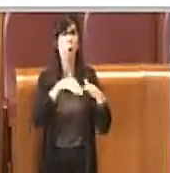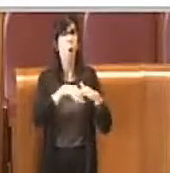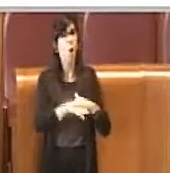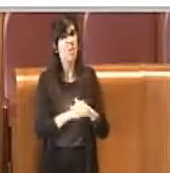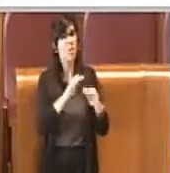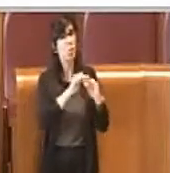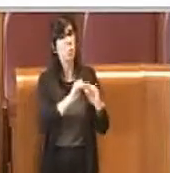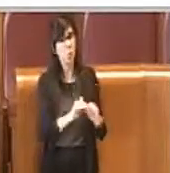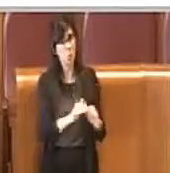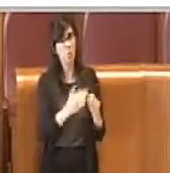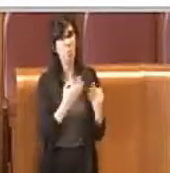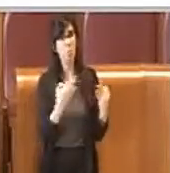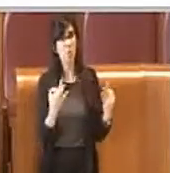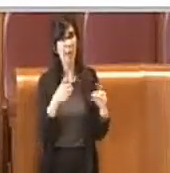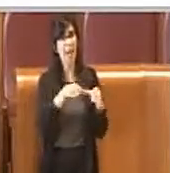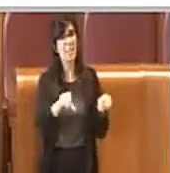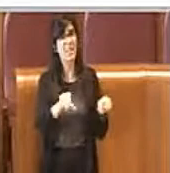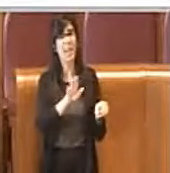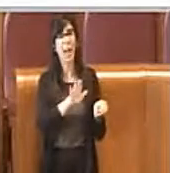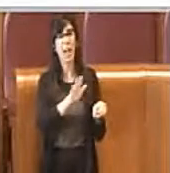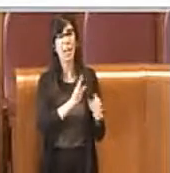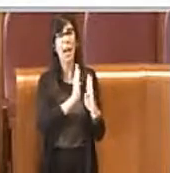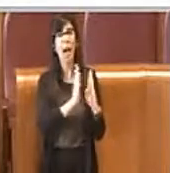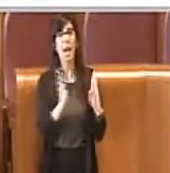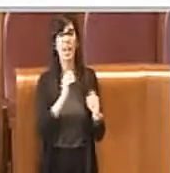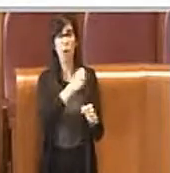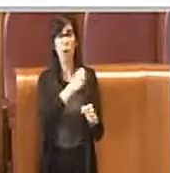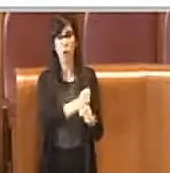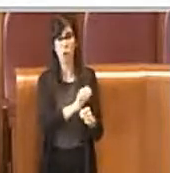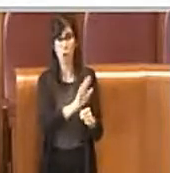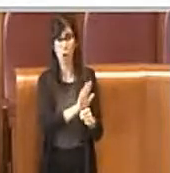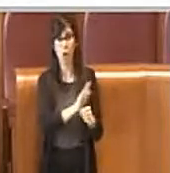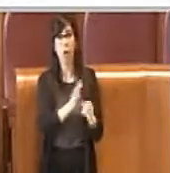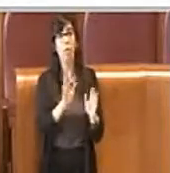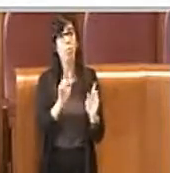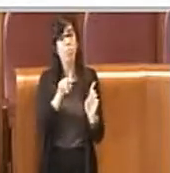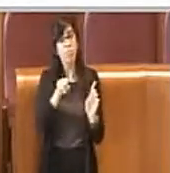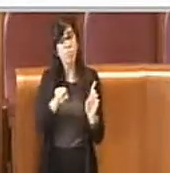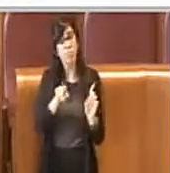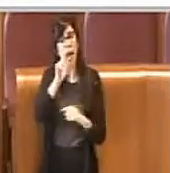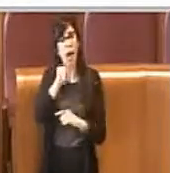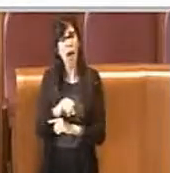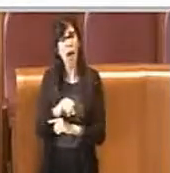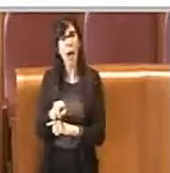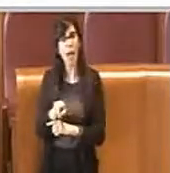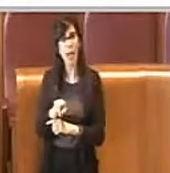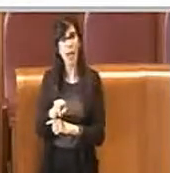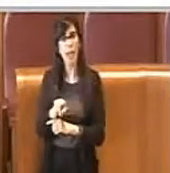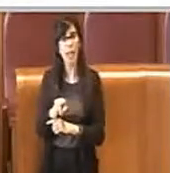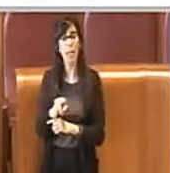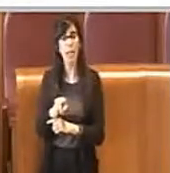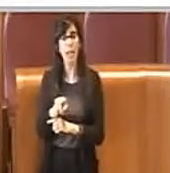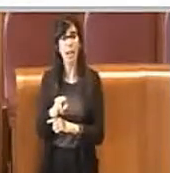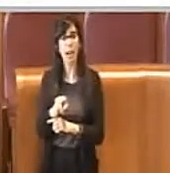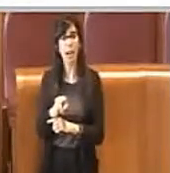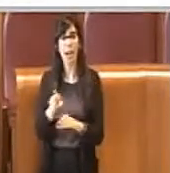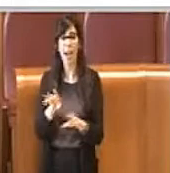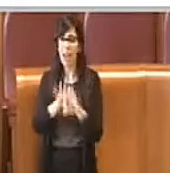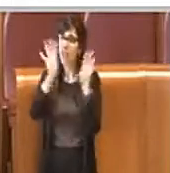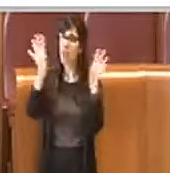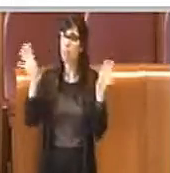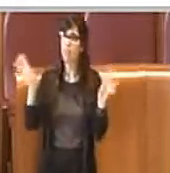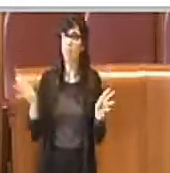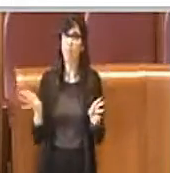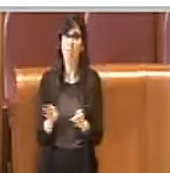nella sede dell'archivio storico stesso, ma riguarda tutta la quantità